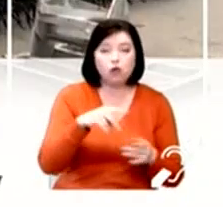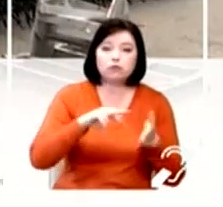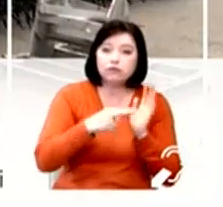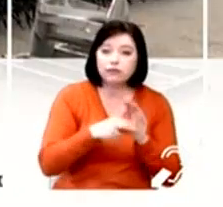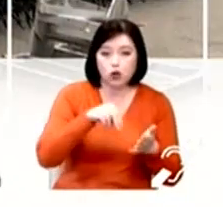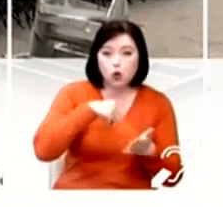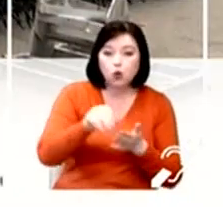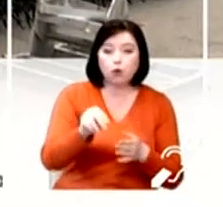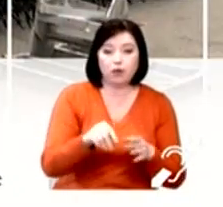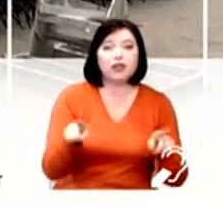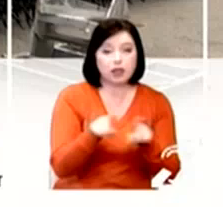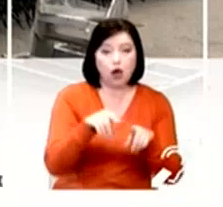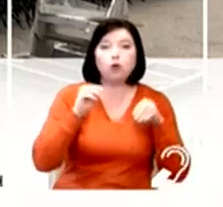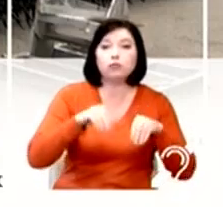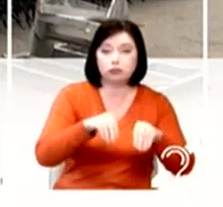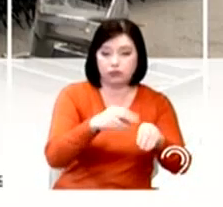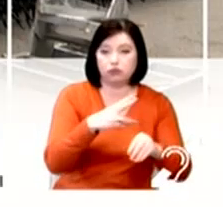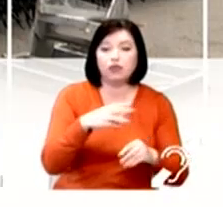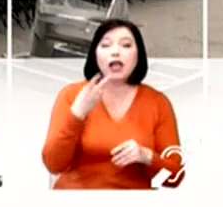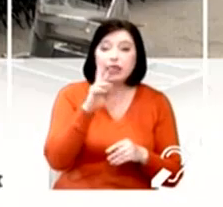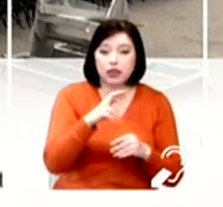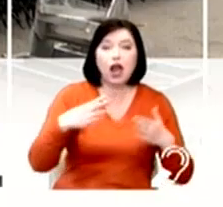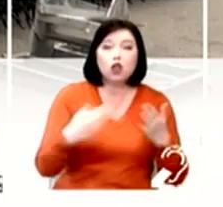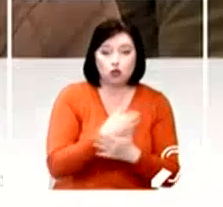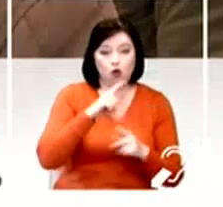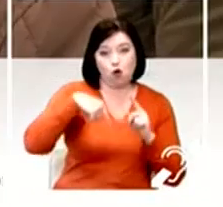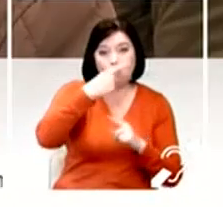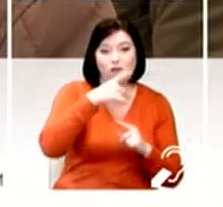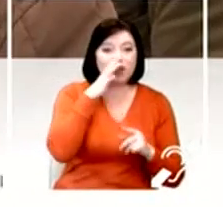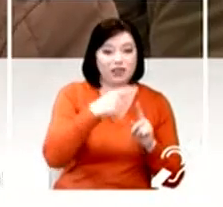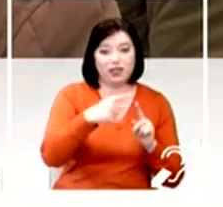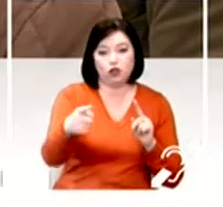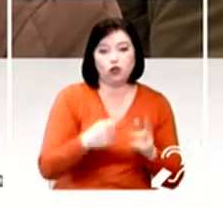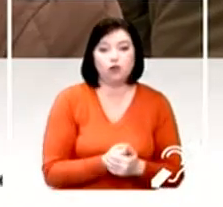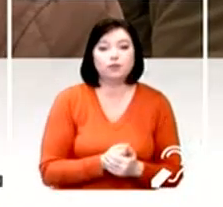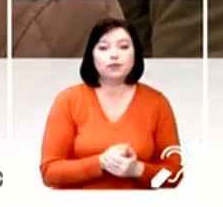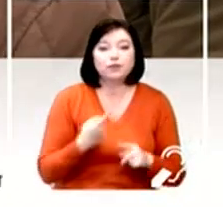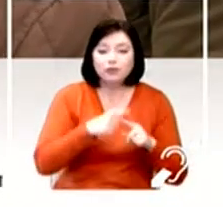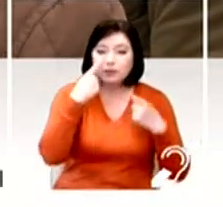să achiziționeze o semănătoare performantă pentru noul sezon. Utilajele care sunt